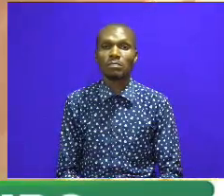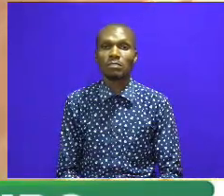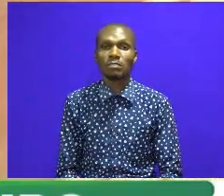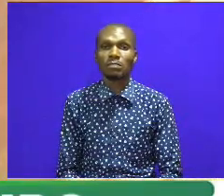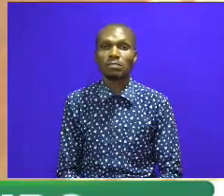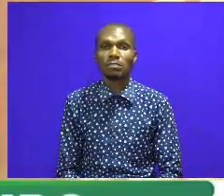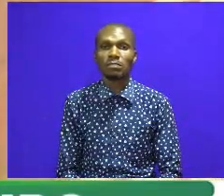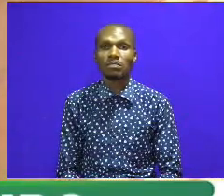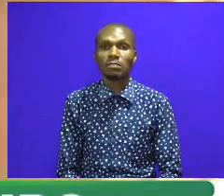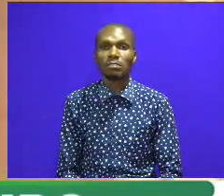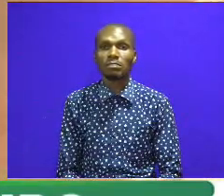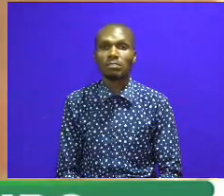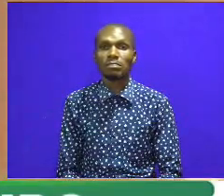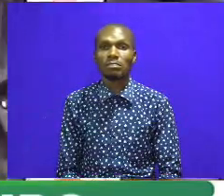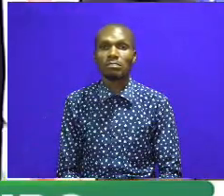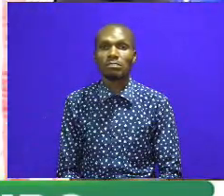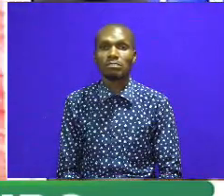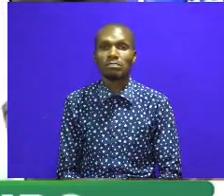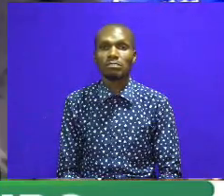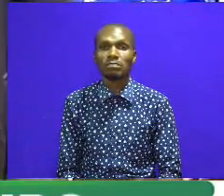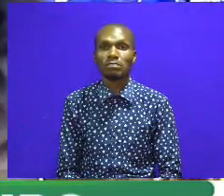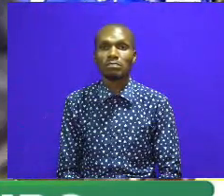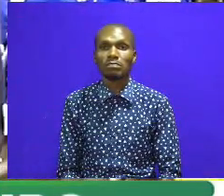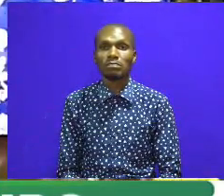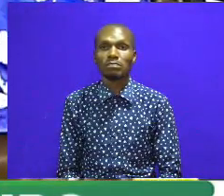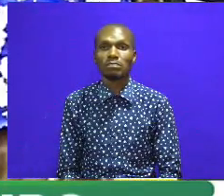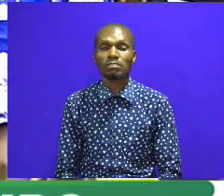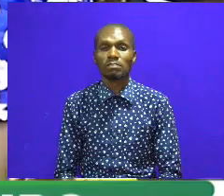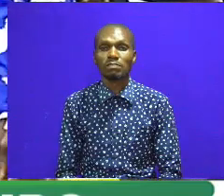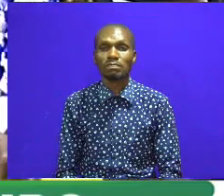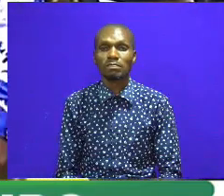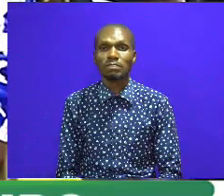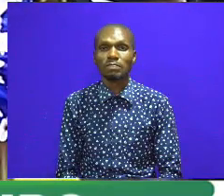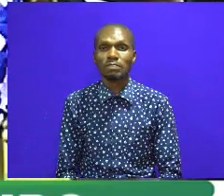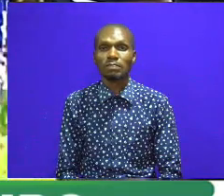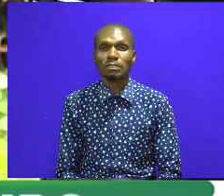ekotoka imeye kaunti ya Nyamira, elietaliane Ndipon Asanya.